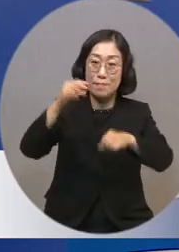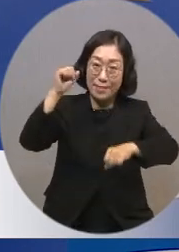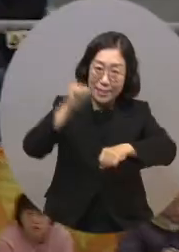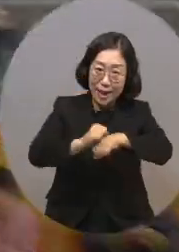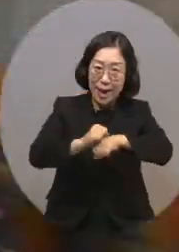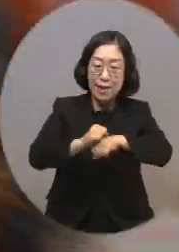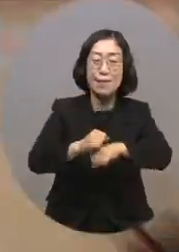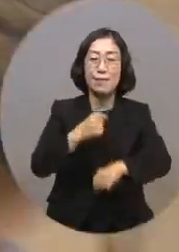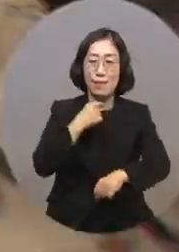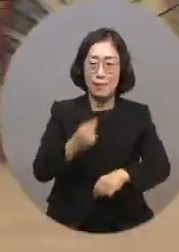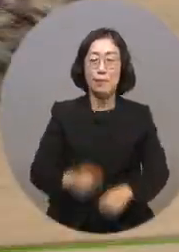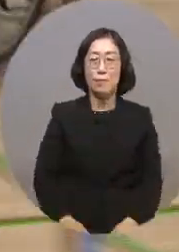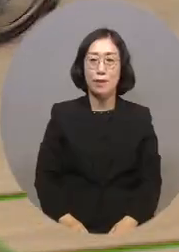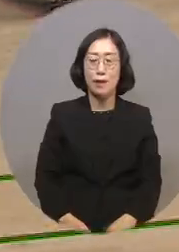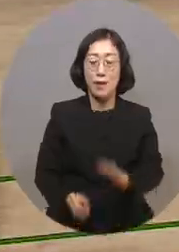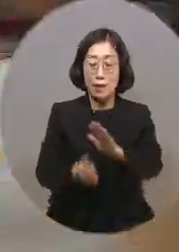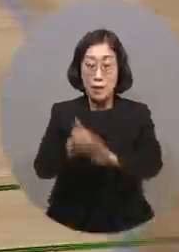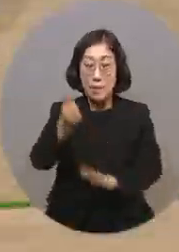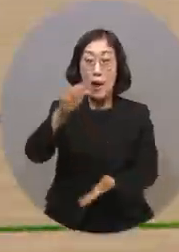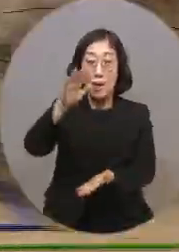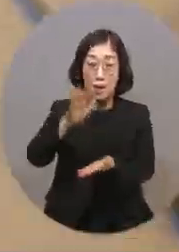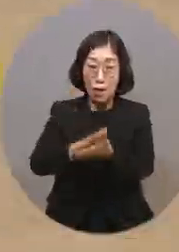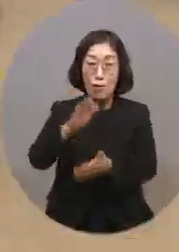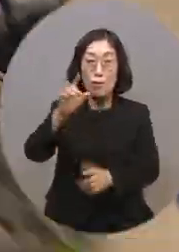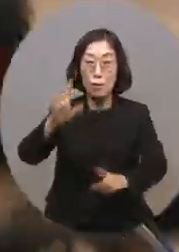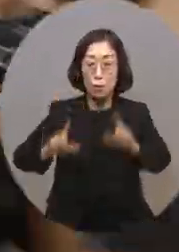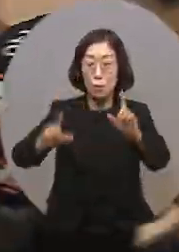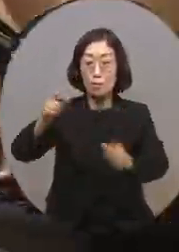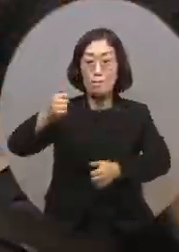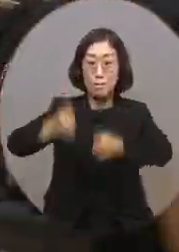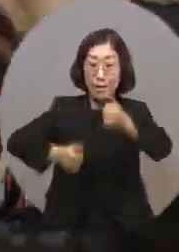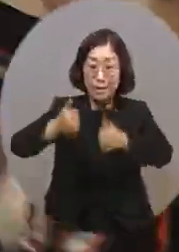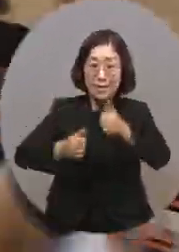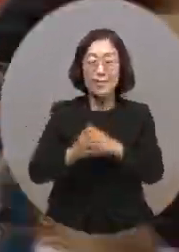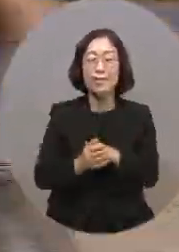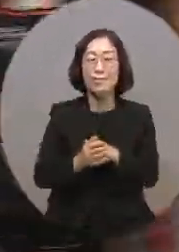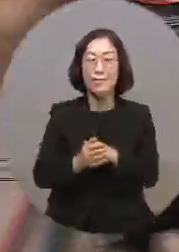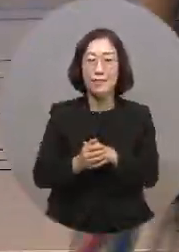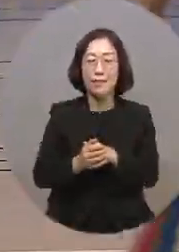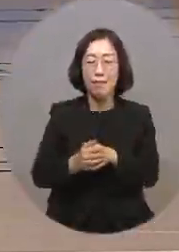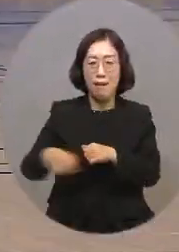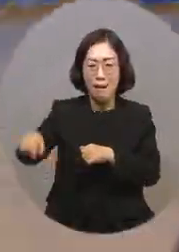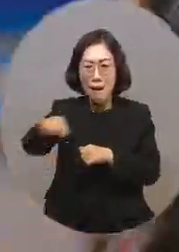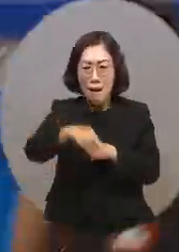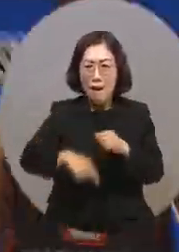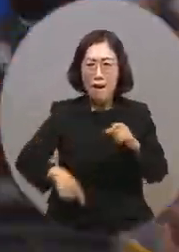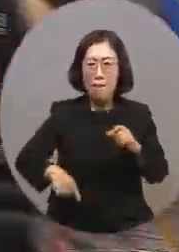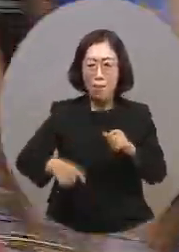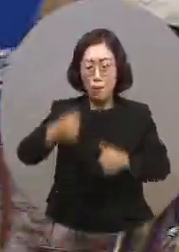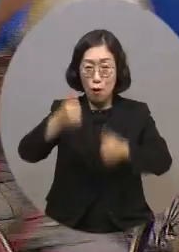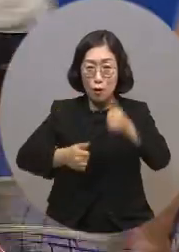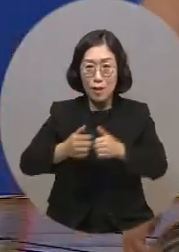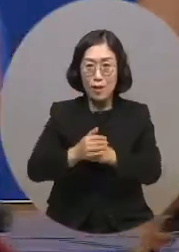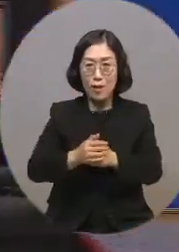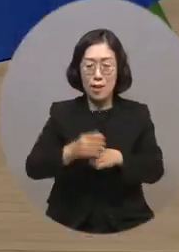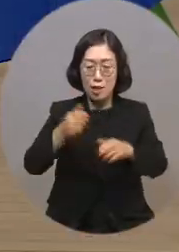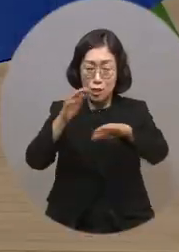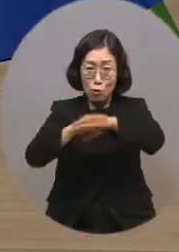있습니다. 희망과 열정으로 가득했던 휠체어 농구 리그. 코트 위에 가득했던 선수들의